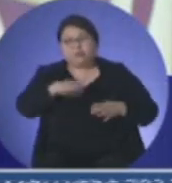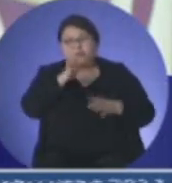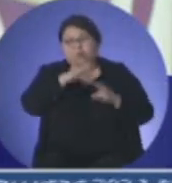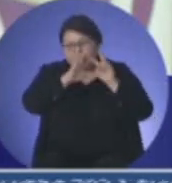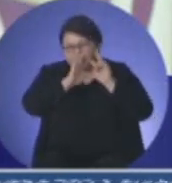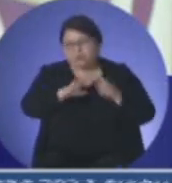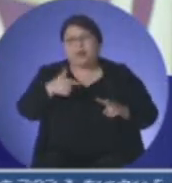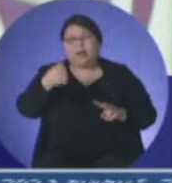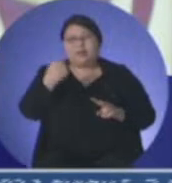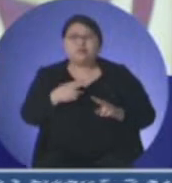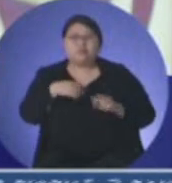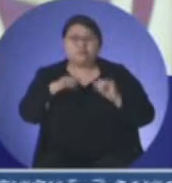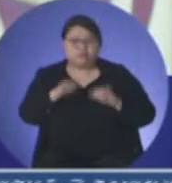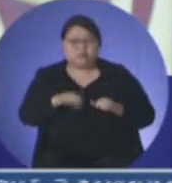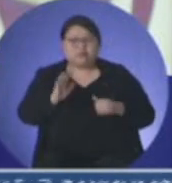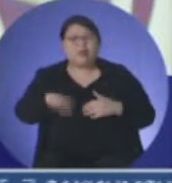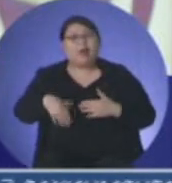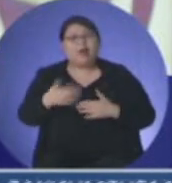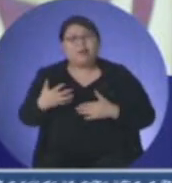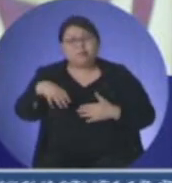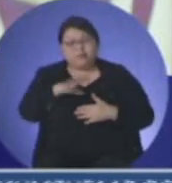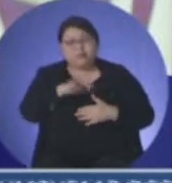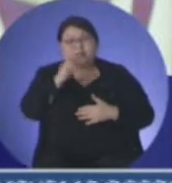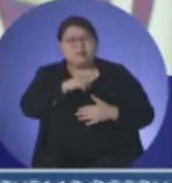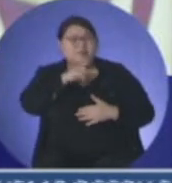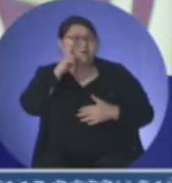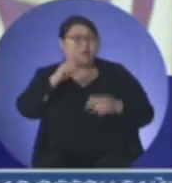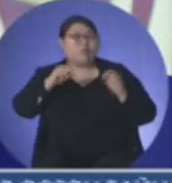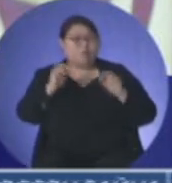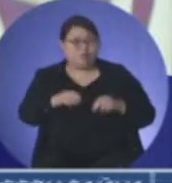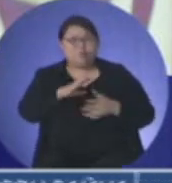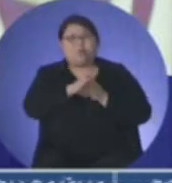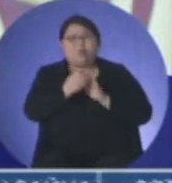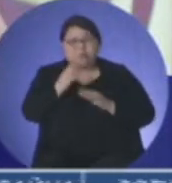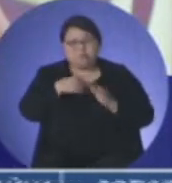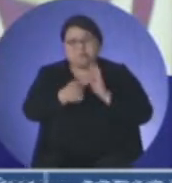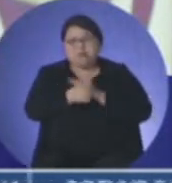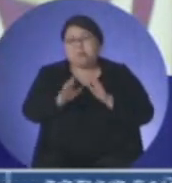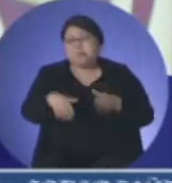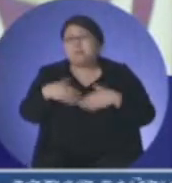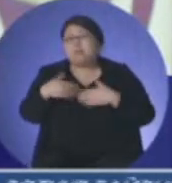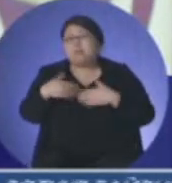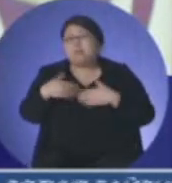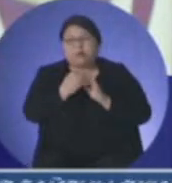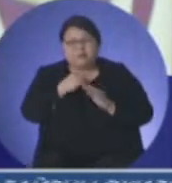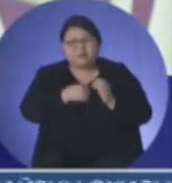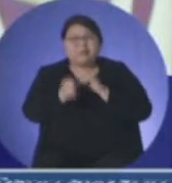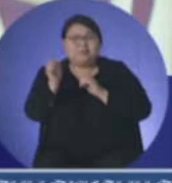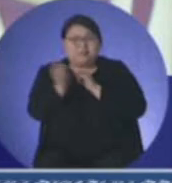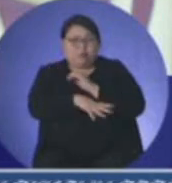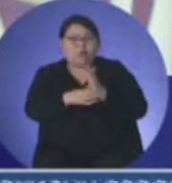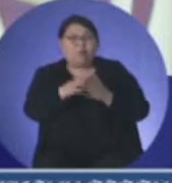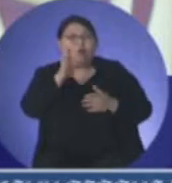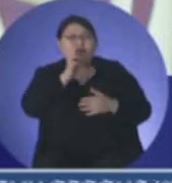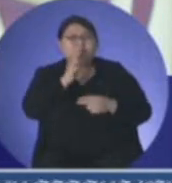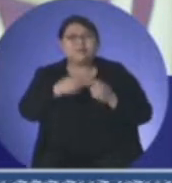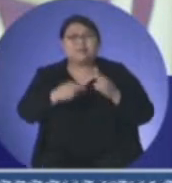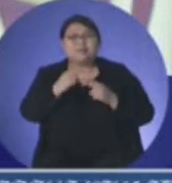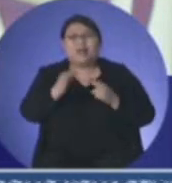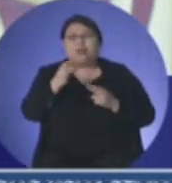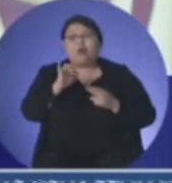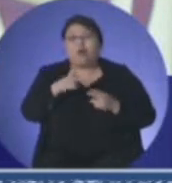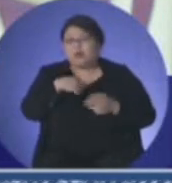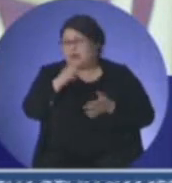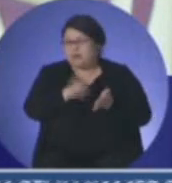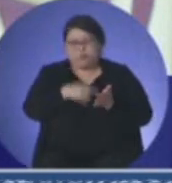туршдаа үлдэж байна. Дараа нь бид хэд хичнээн залуу болсон хойно мэрэгжил олгоё гэх тийм ээ. Ядуу болсон хойно толоо өгөөд хэрэггүй. Өнөөдөр